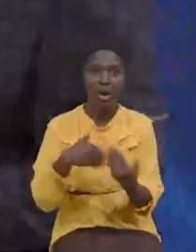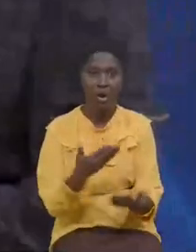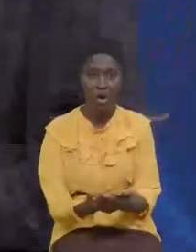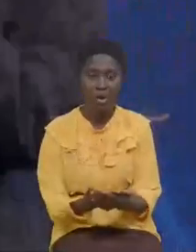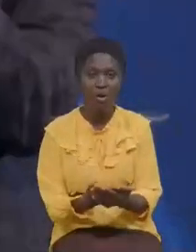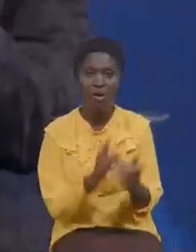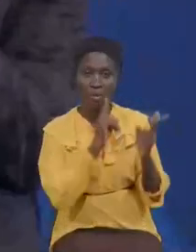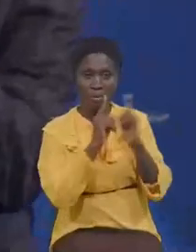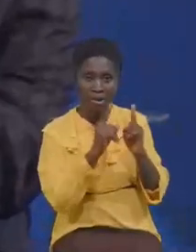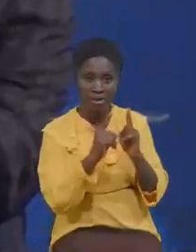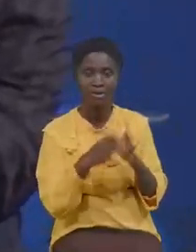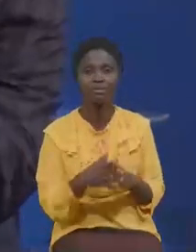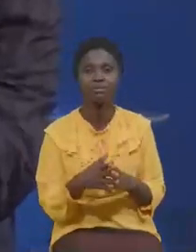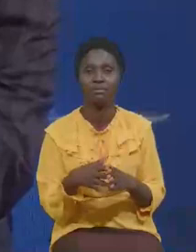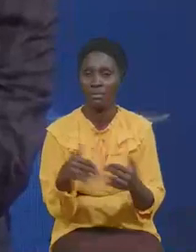toute malice.